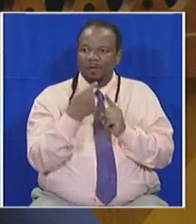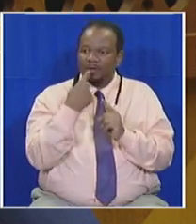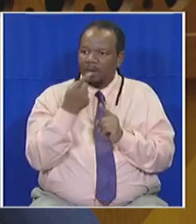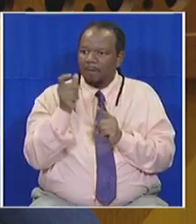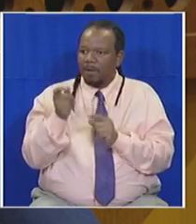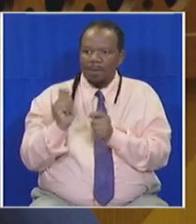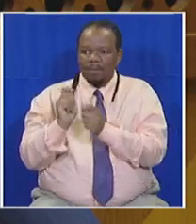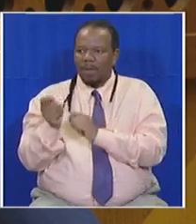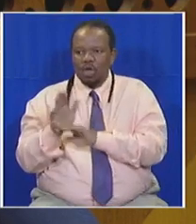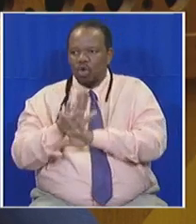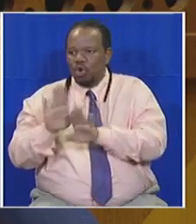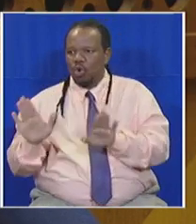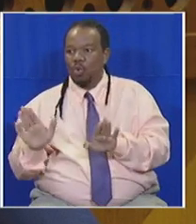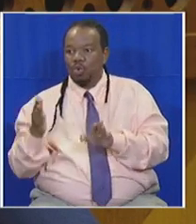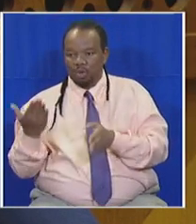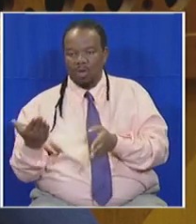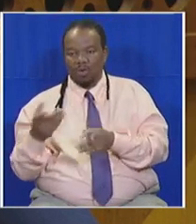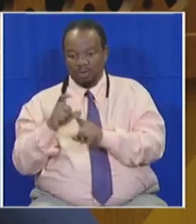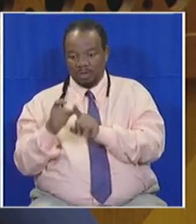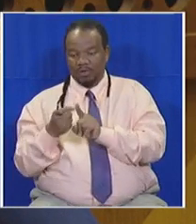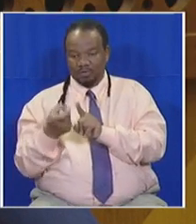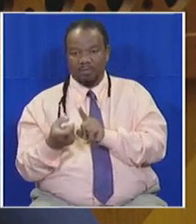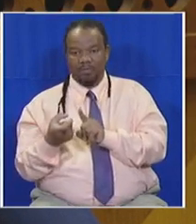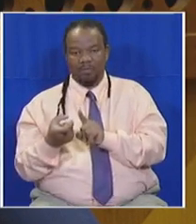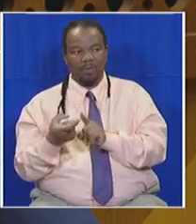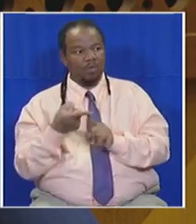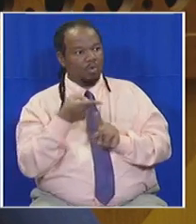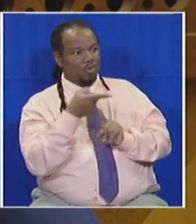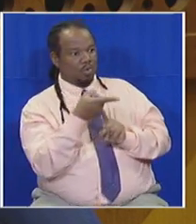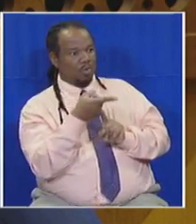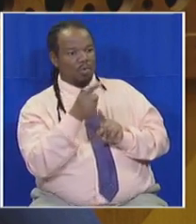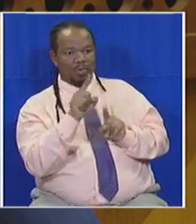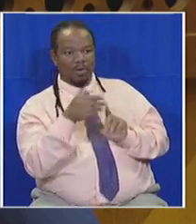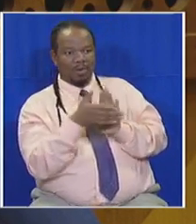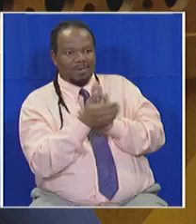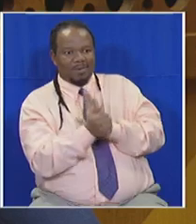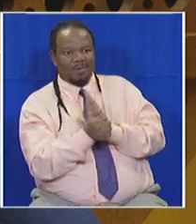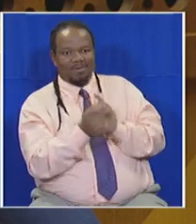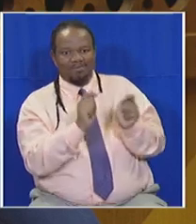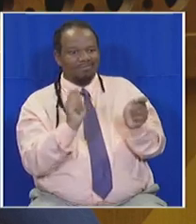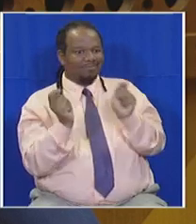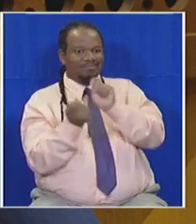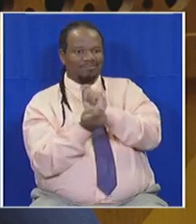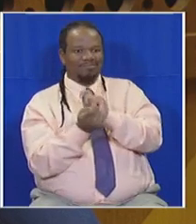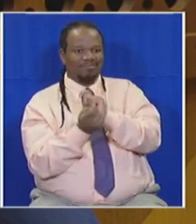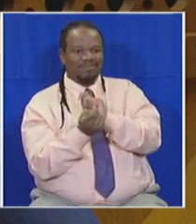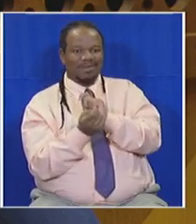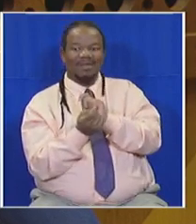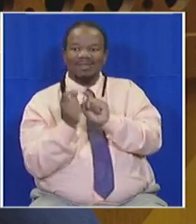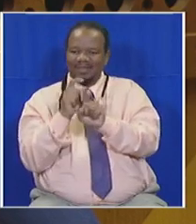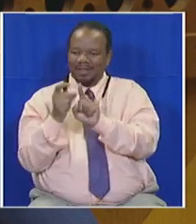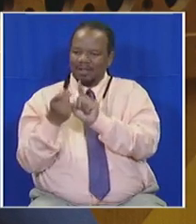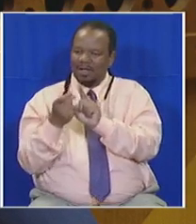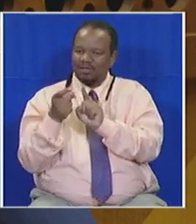net eenvoudig nie die vermoë om daardie kultuur om te draai nie, want u wil nie na die kiesers toe gaan en